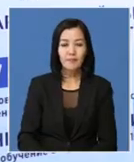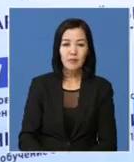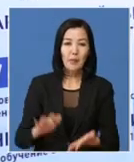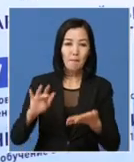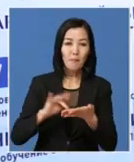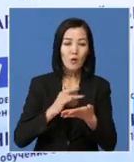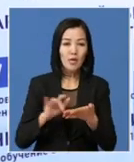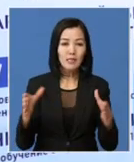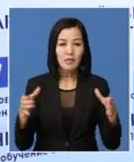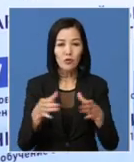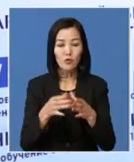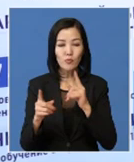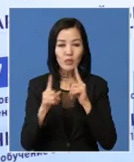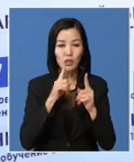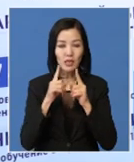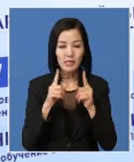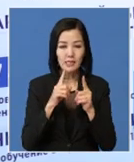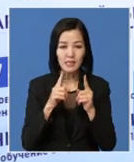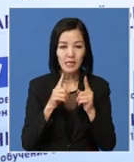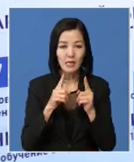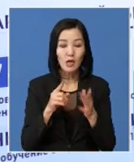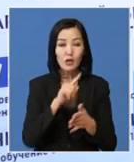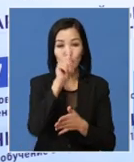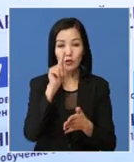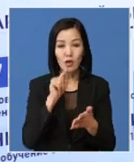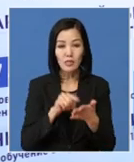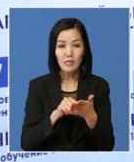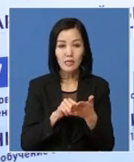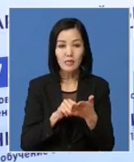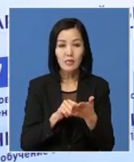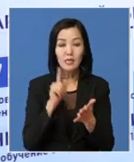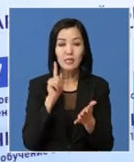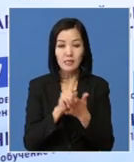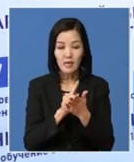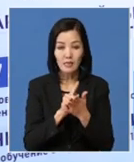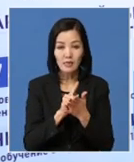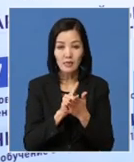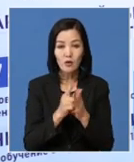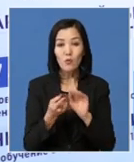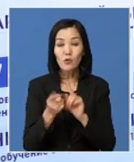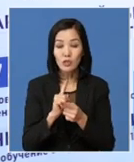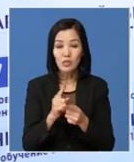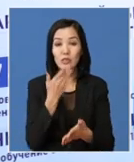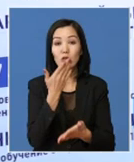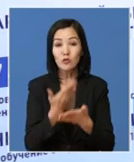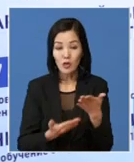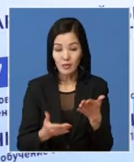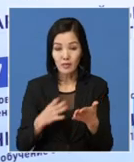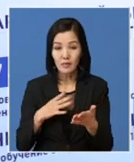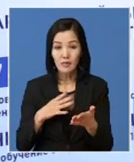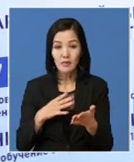Бухгалтерлер клубындағы отырысындағы сұрақтар салық жөніндегі өзгерістер жайында болып